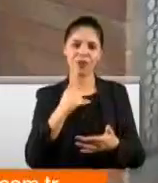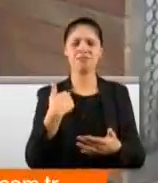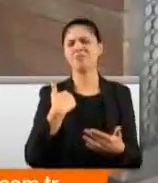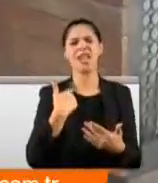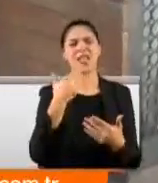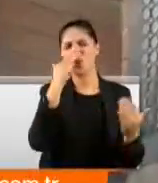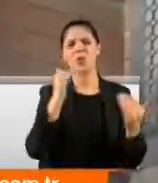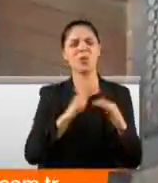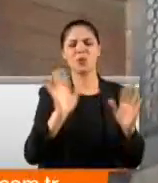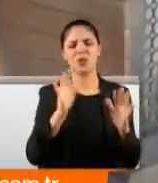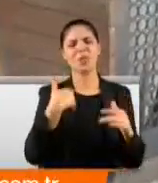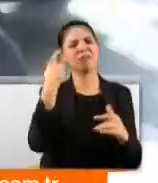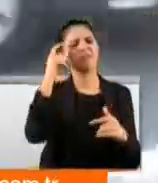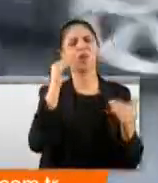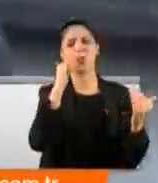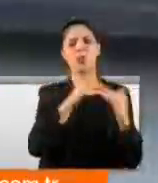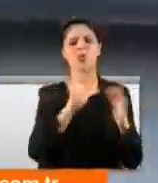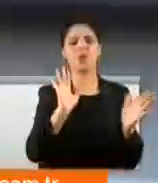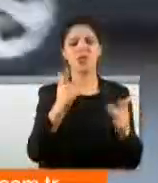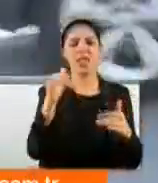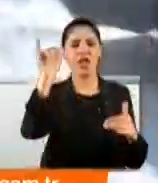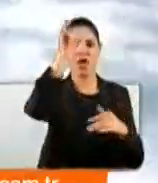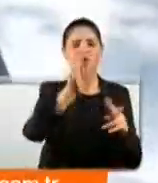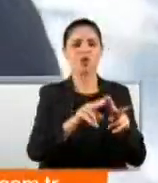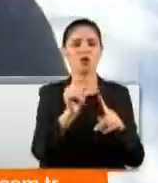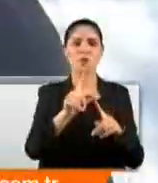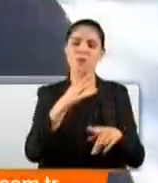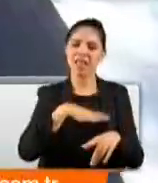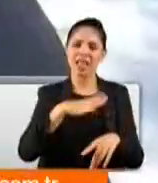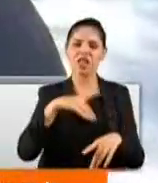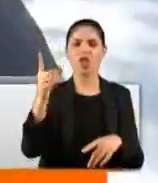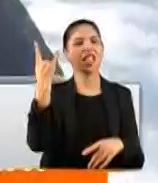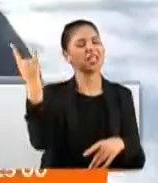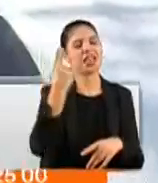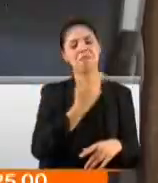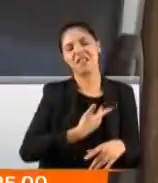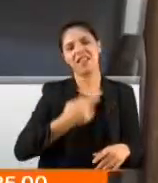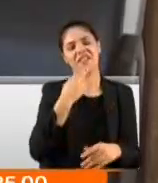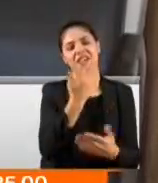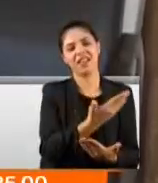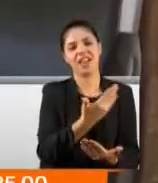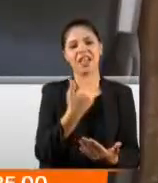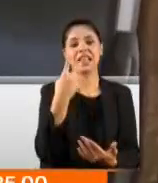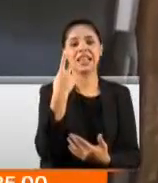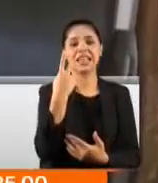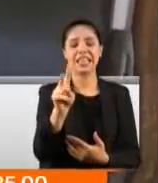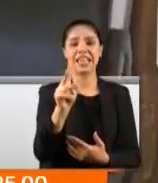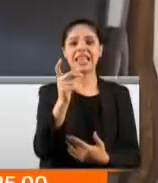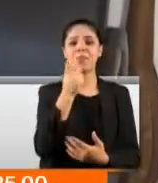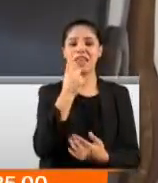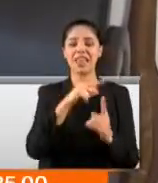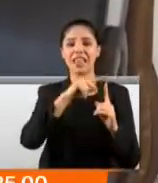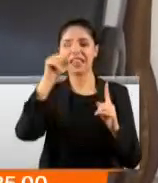Benim anlayışıma çok ters. Uçuş mili talep etmiş. Demek ki seyahati seven bir bayanmış. Ben 2000 yılından